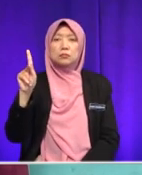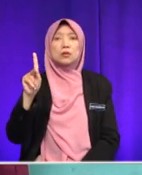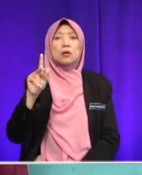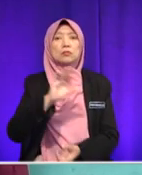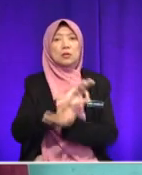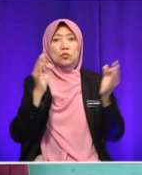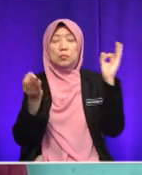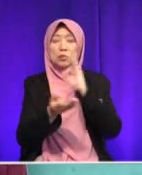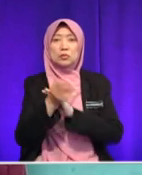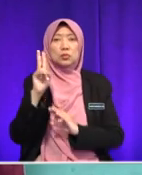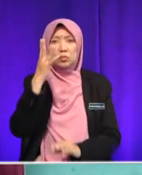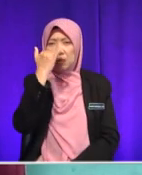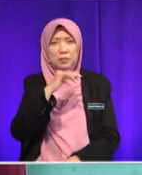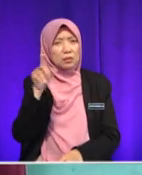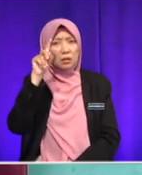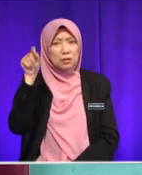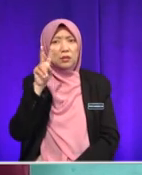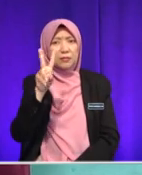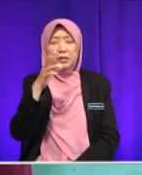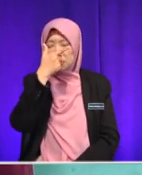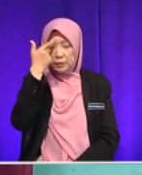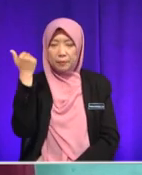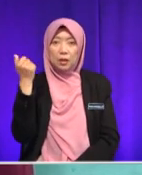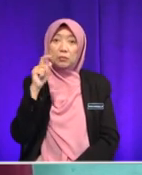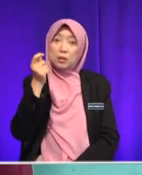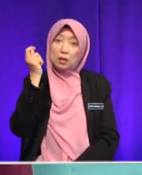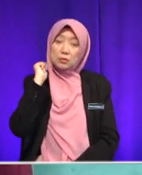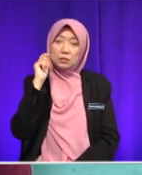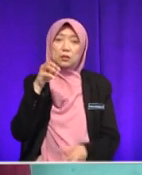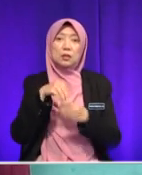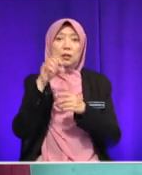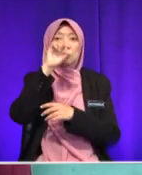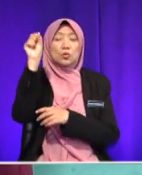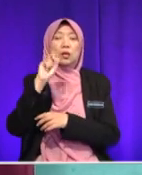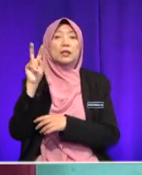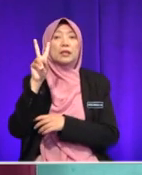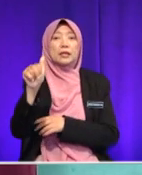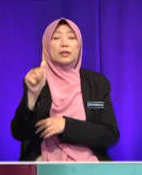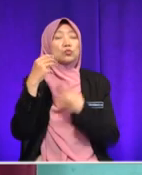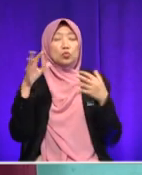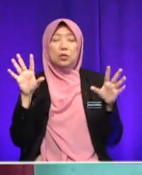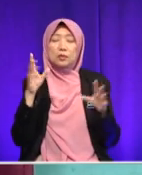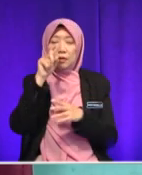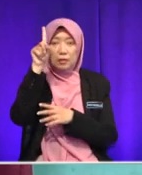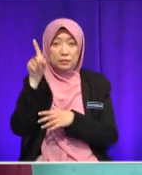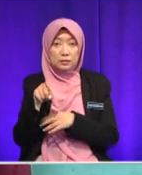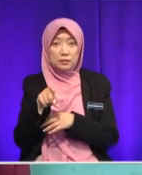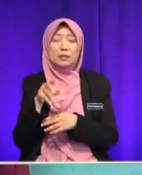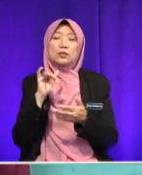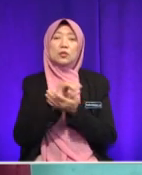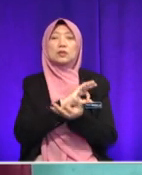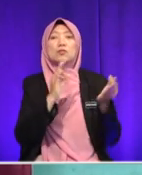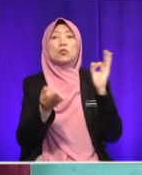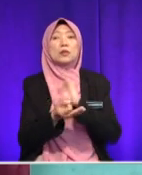kenapa dia tak tanya transformasi V? Sebab tadi dalam soalan A dia dah tanya pantulan. Itulah transformasi